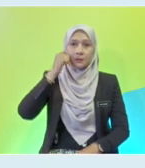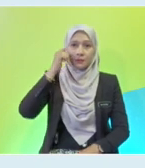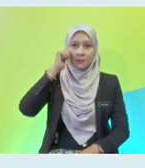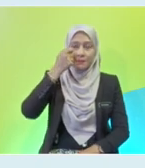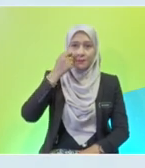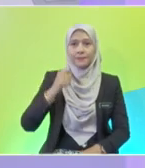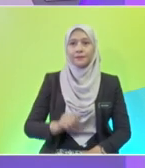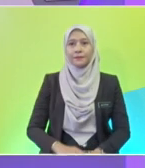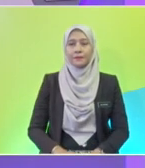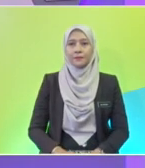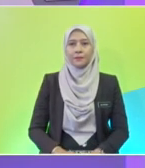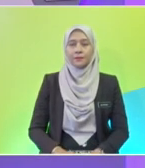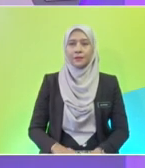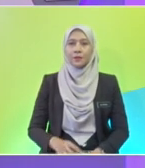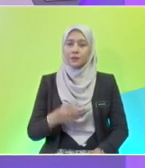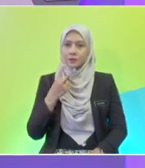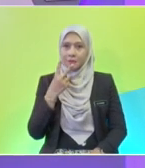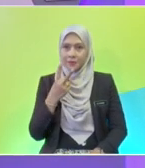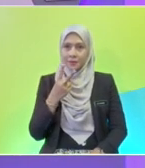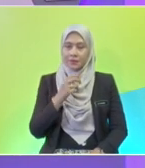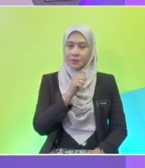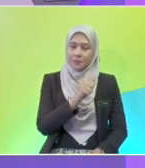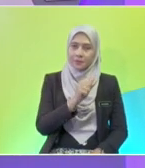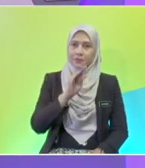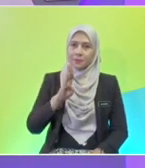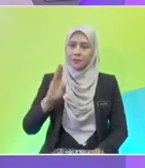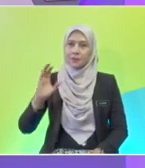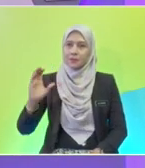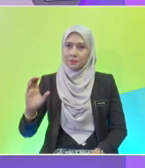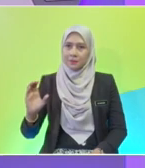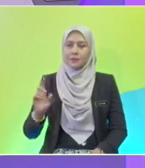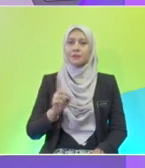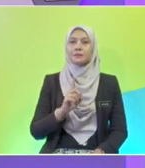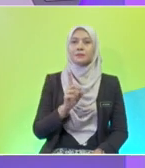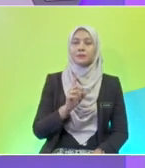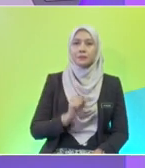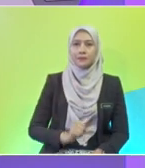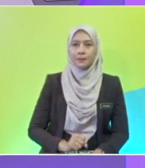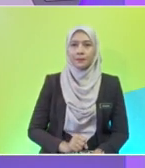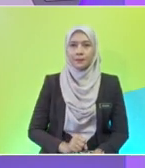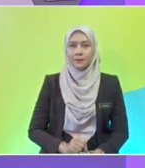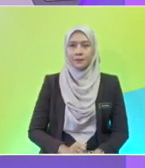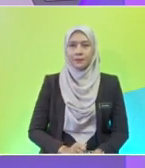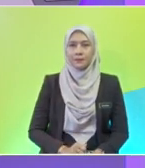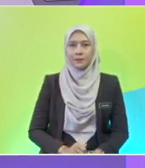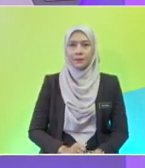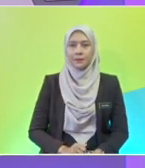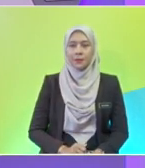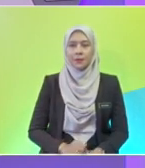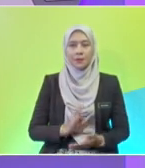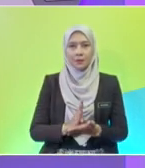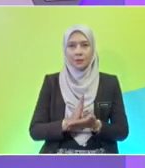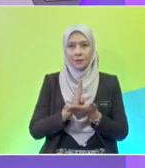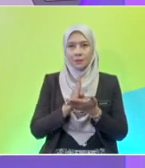kerusakan buah pinggang begitu juga begitu sih tapi kita tahu jawaban yang betul jadi di sini membantu